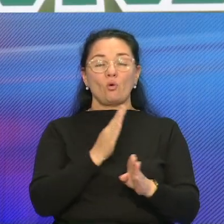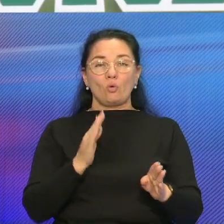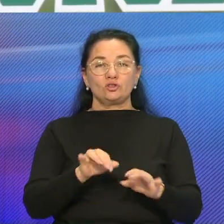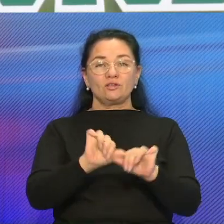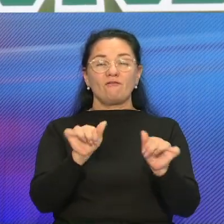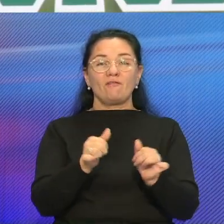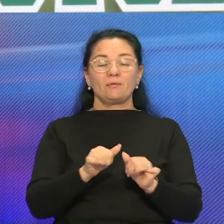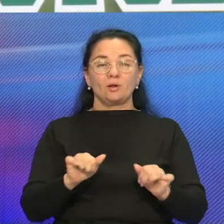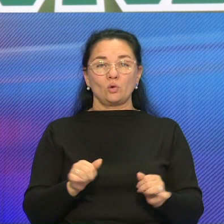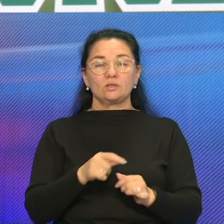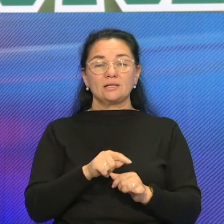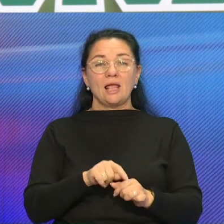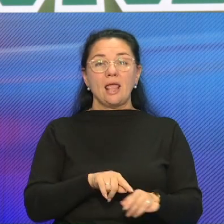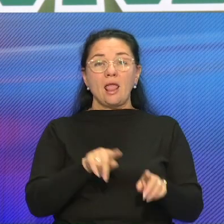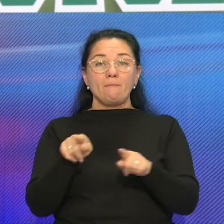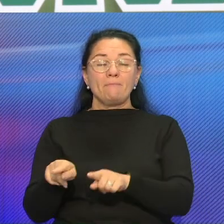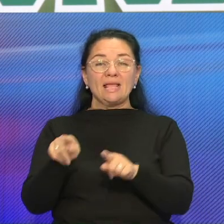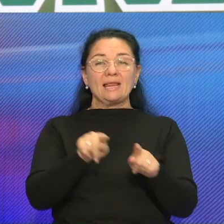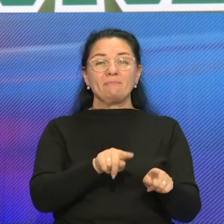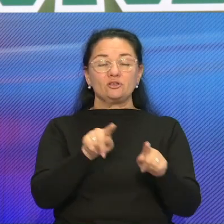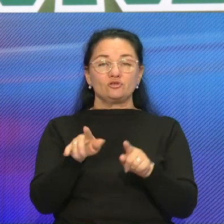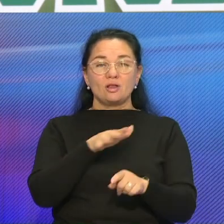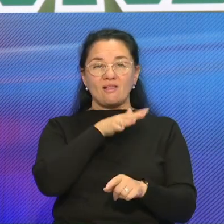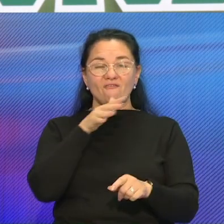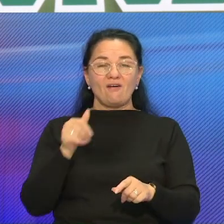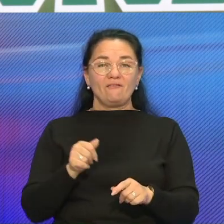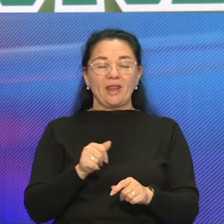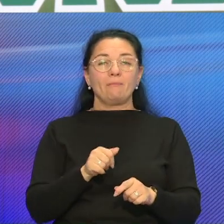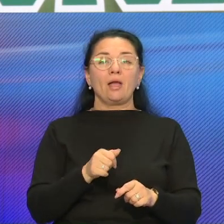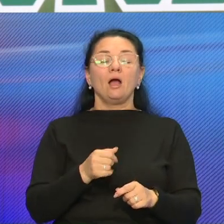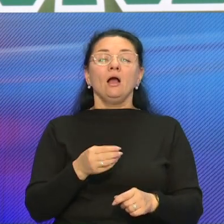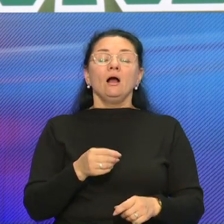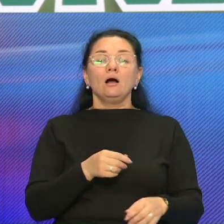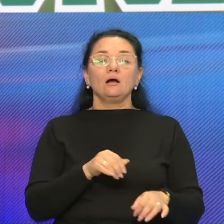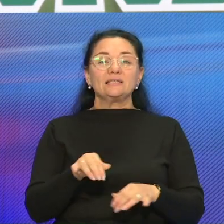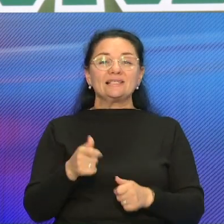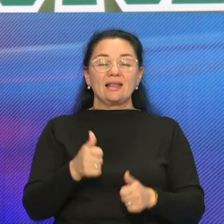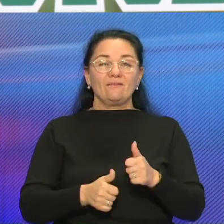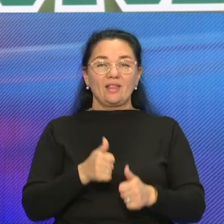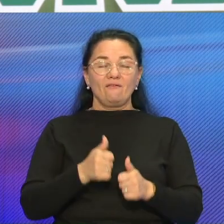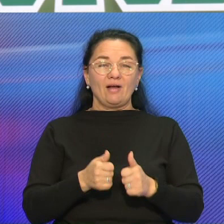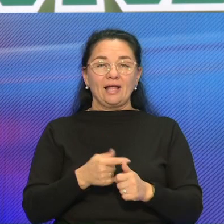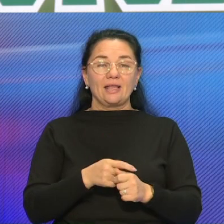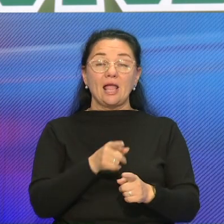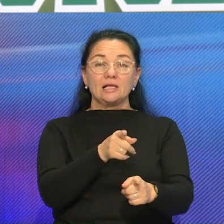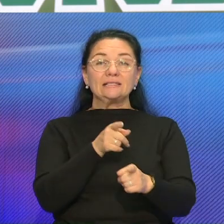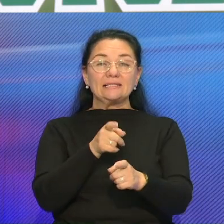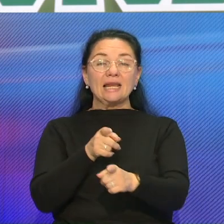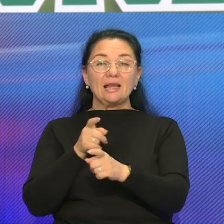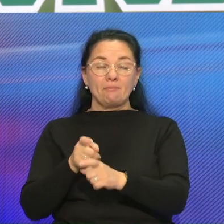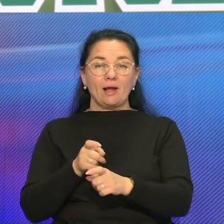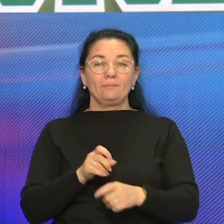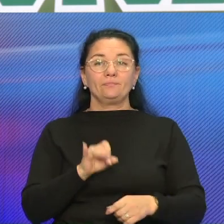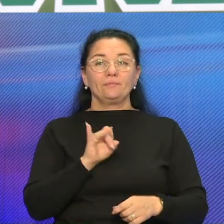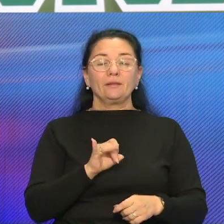двигательні навыки переміщення во время боя, ведення стрельби із пневматичнецького оружія і